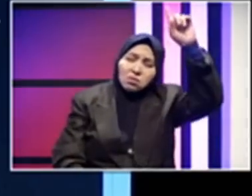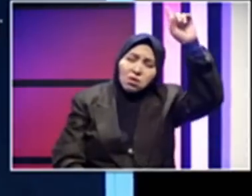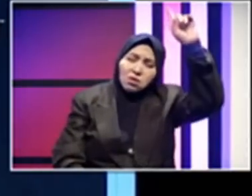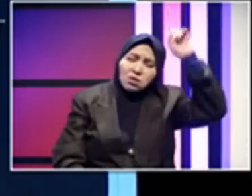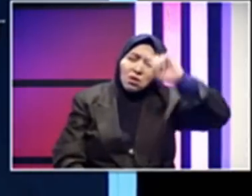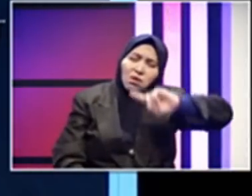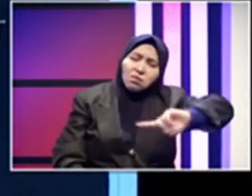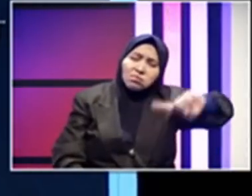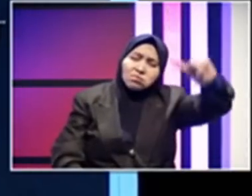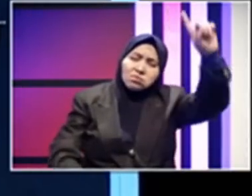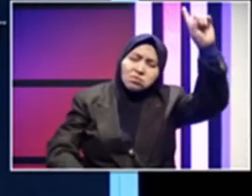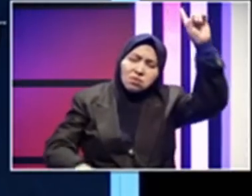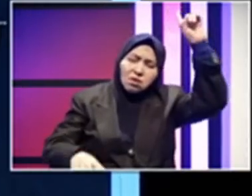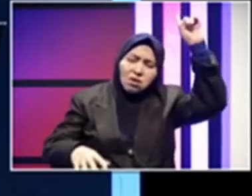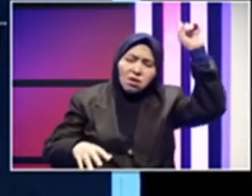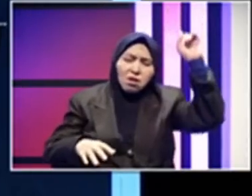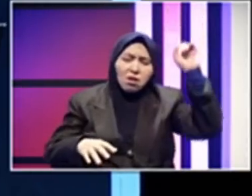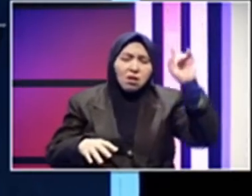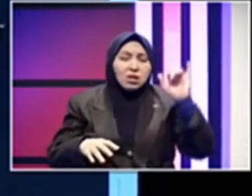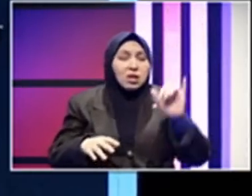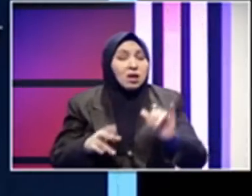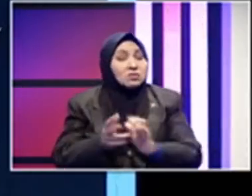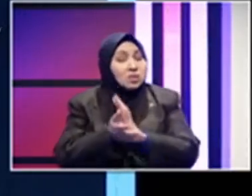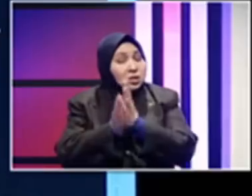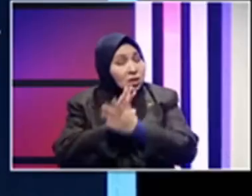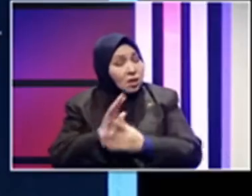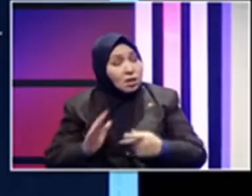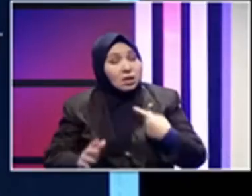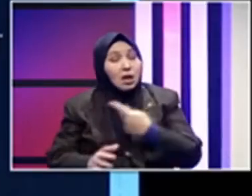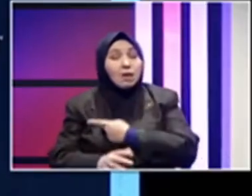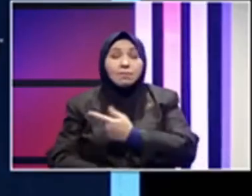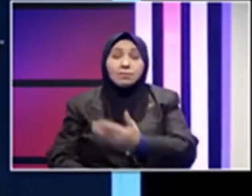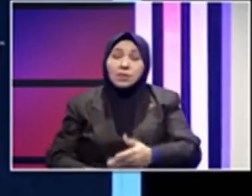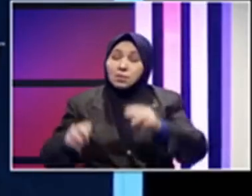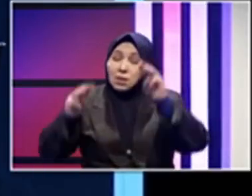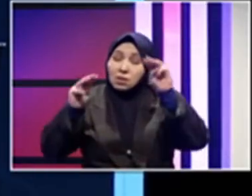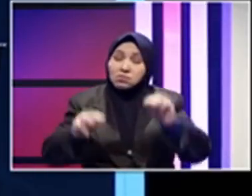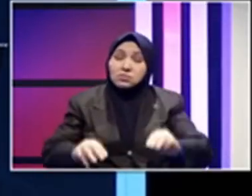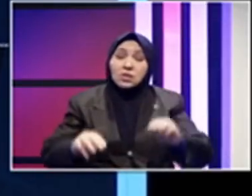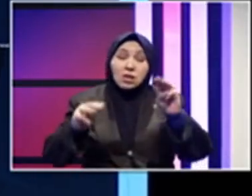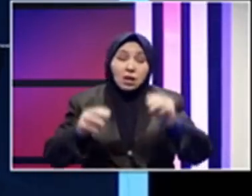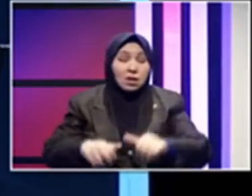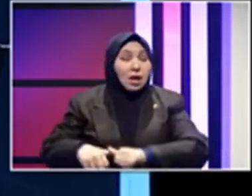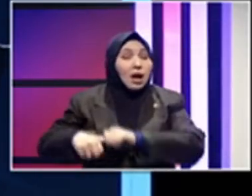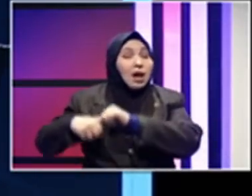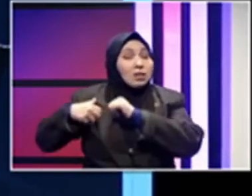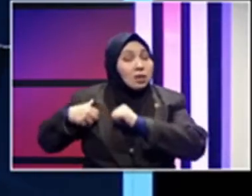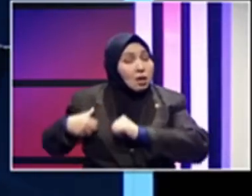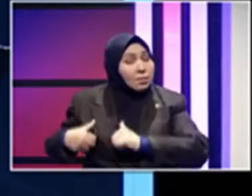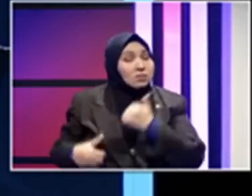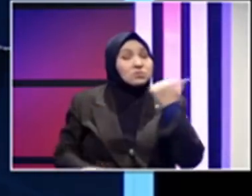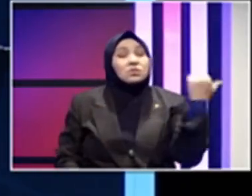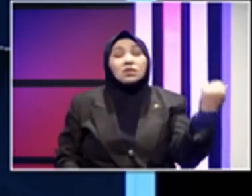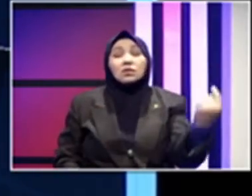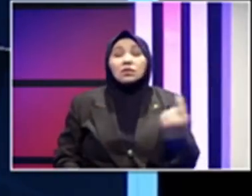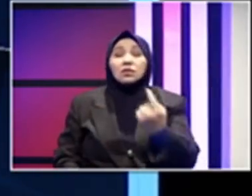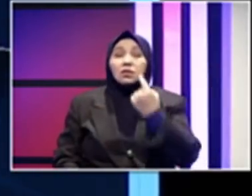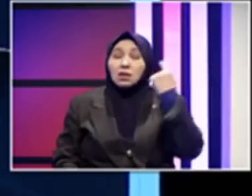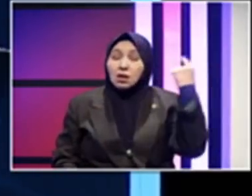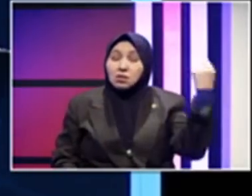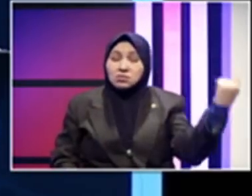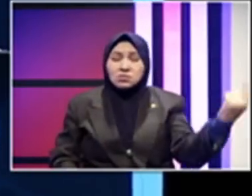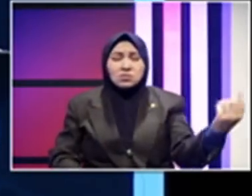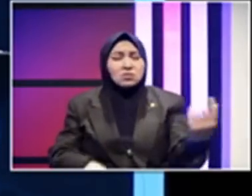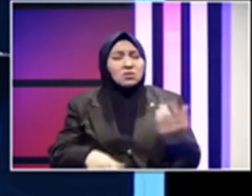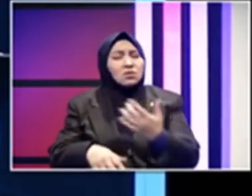Allah, ya Rahman, wa ya Rahim, jadikan kami ini hamba-hambamu yang mana hati-hati kami senantiasa diketuk,